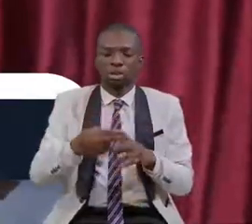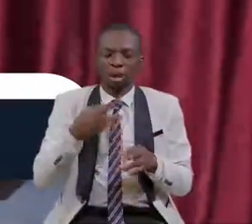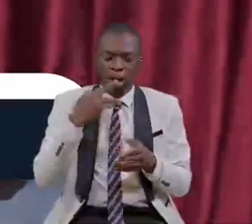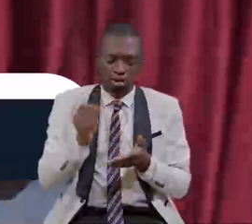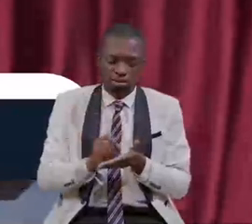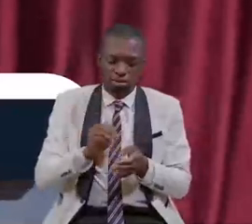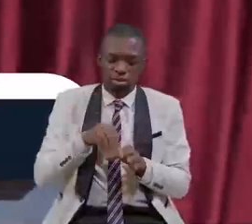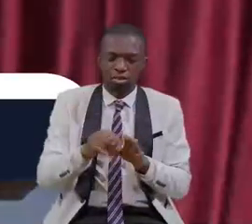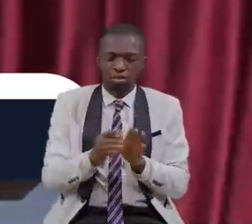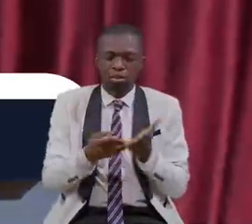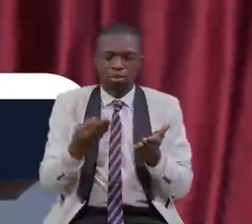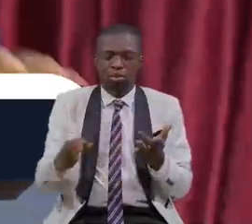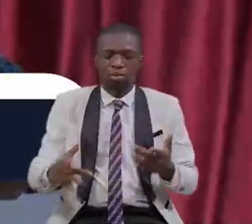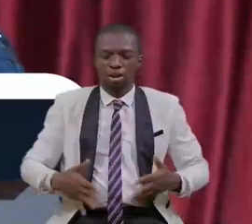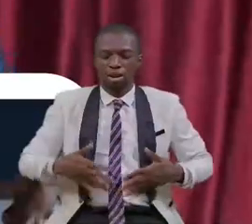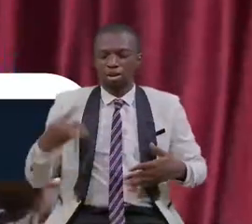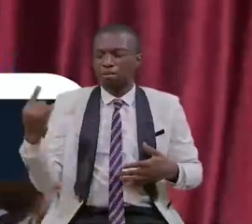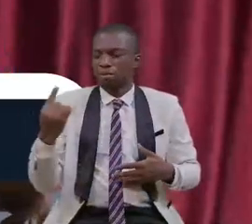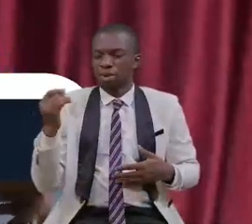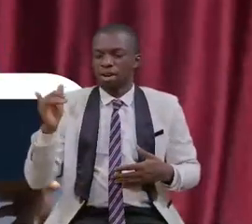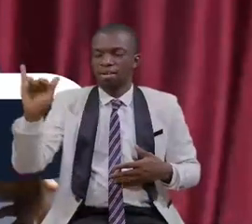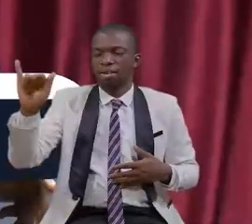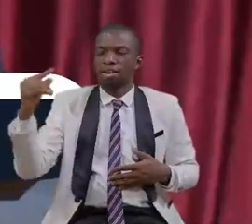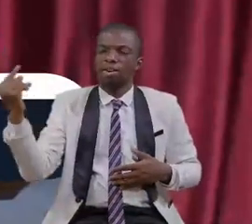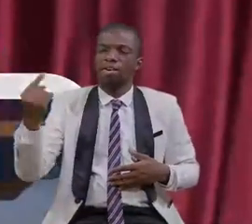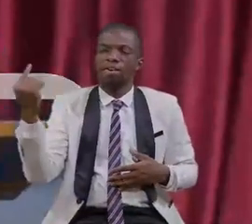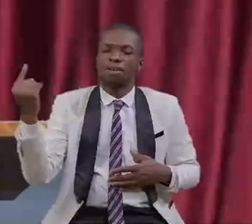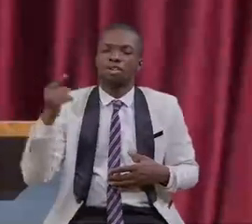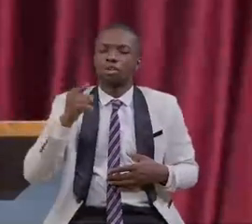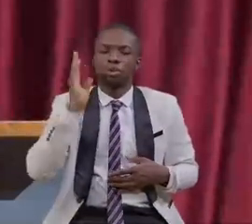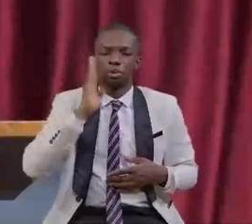Et pour toujours, nous serons avec le Seigneur.